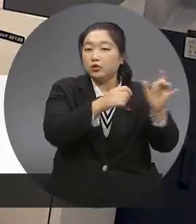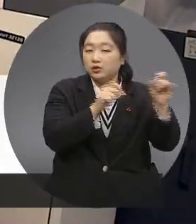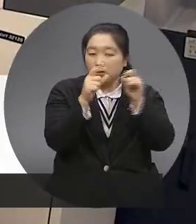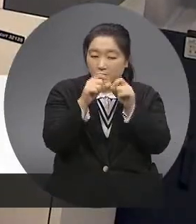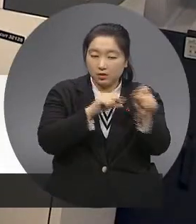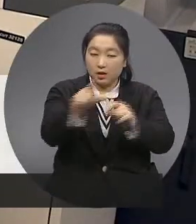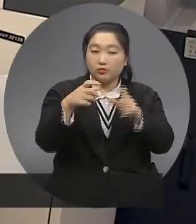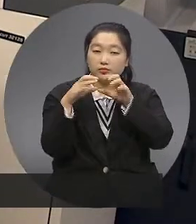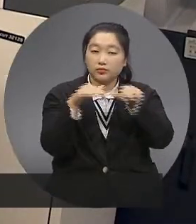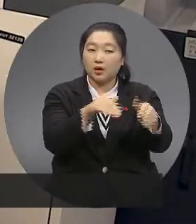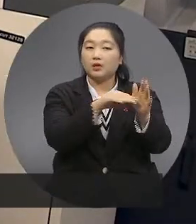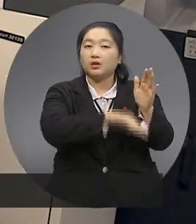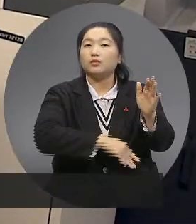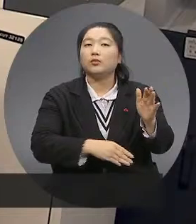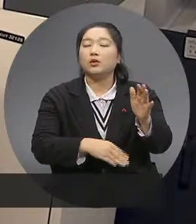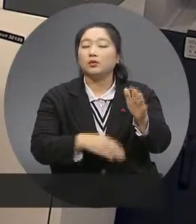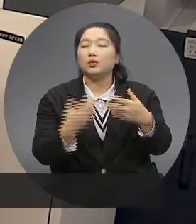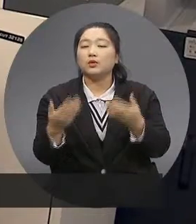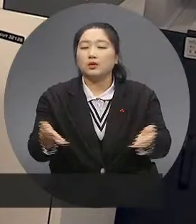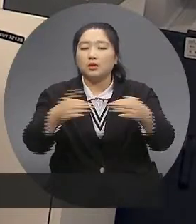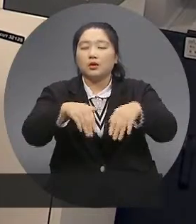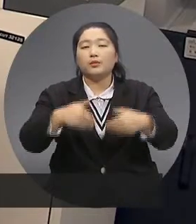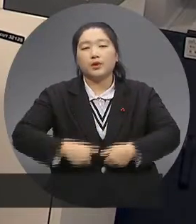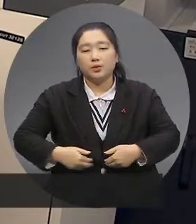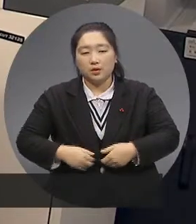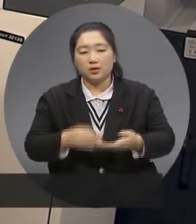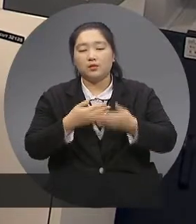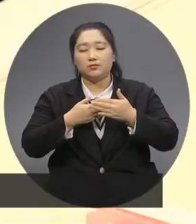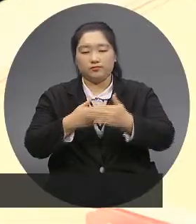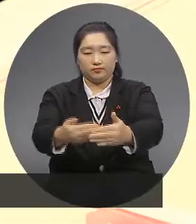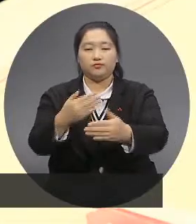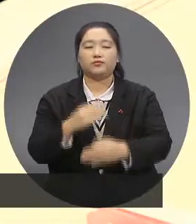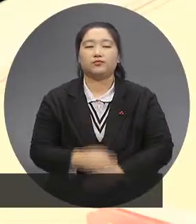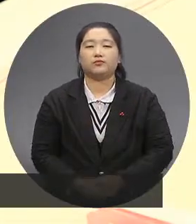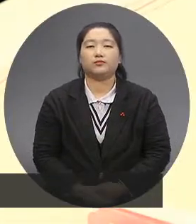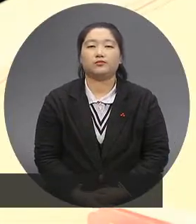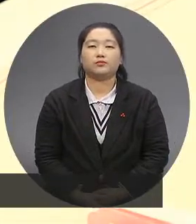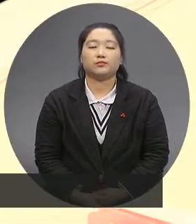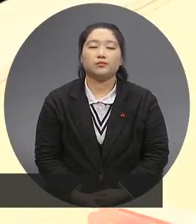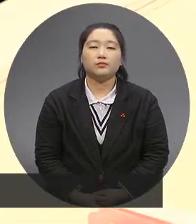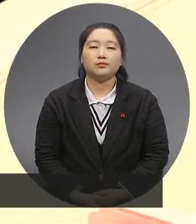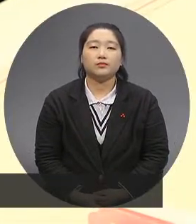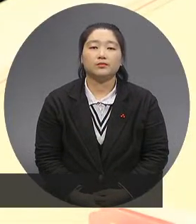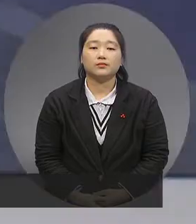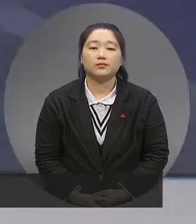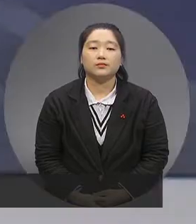남부에도 거점기관이 필요하다는 지적에 따라 추진됐습니다.